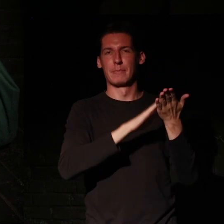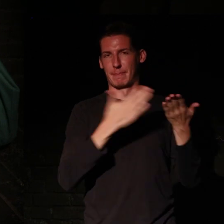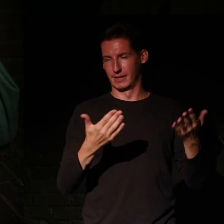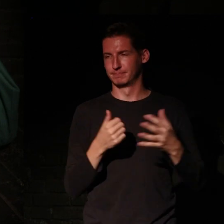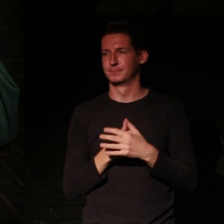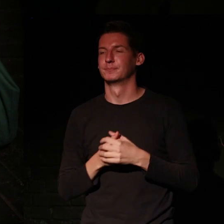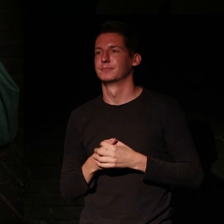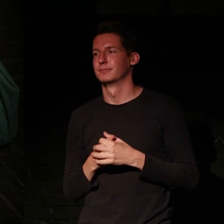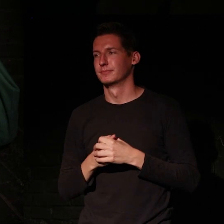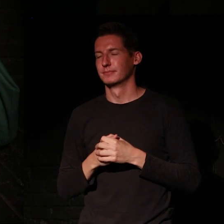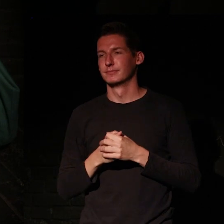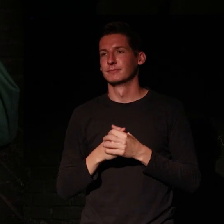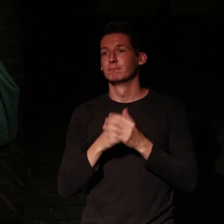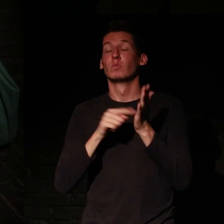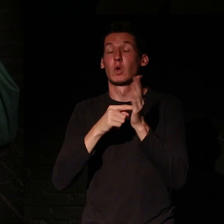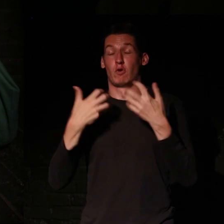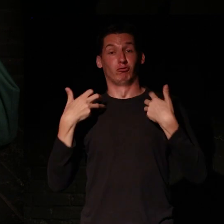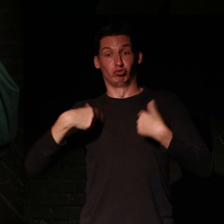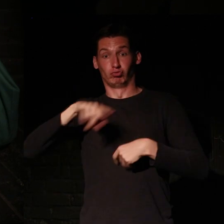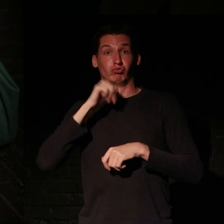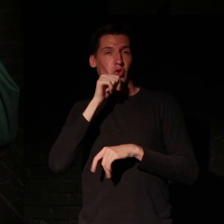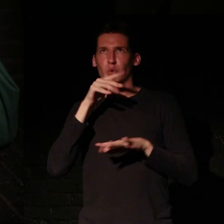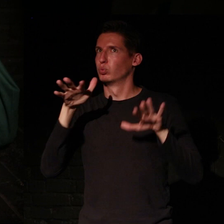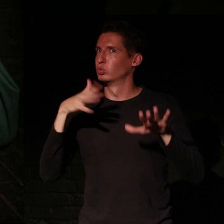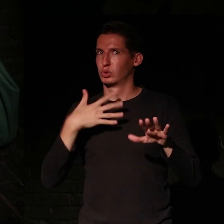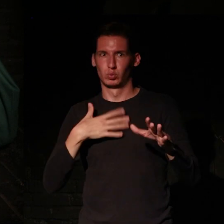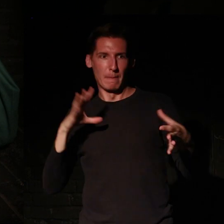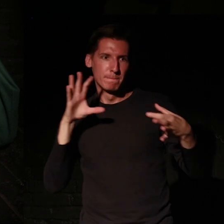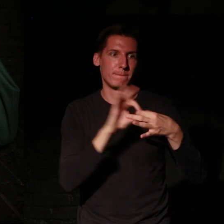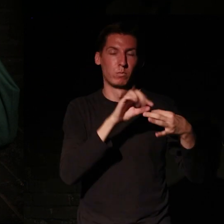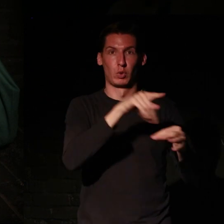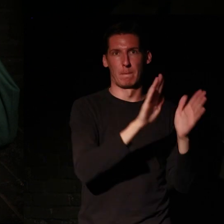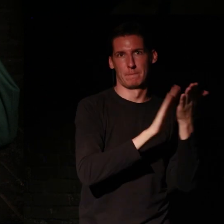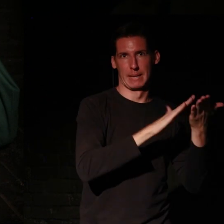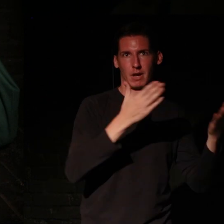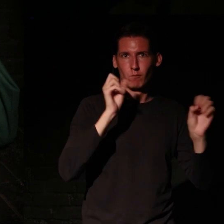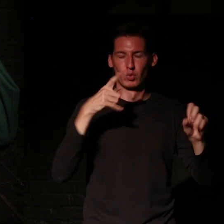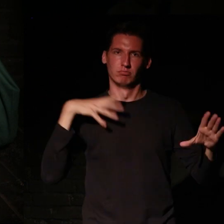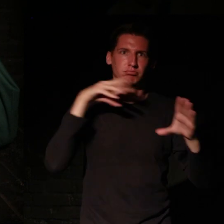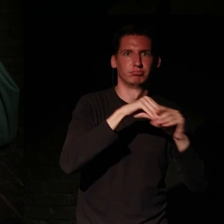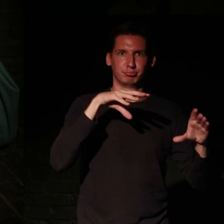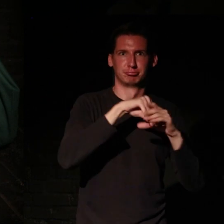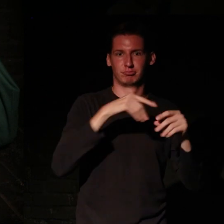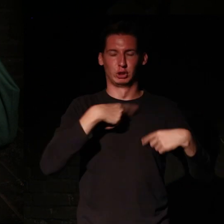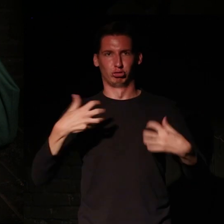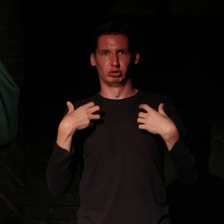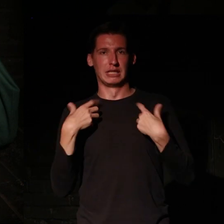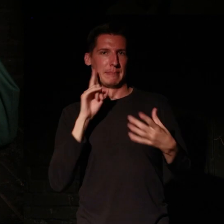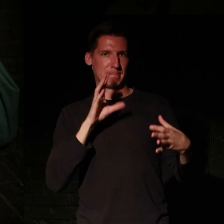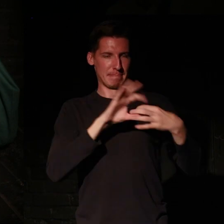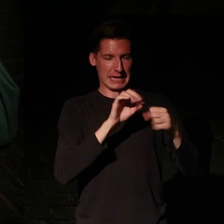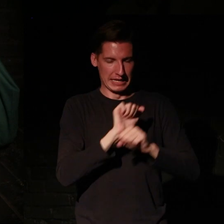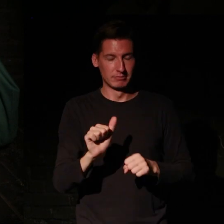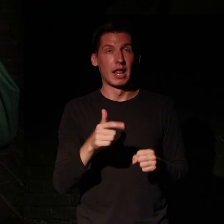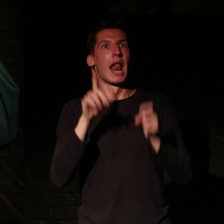życiu nawiązania do Biblii pojawiają się bardzo często, natomiast na ile to jest wynikiem